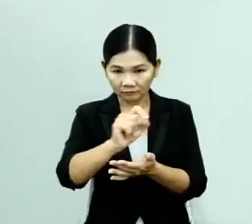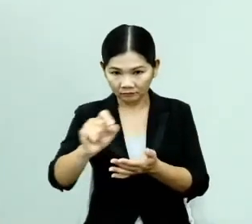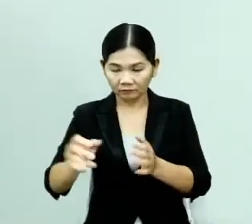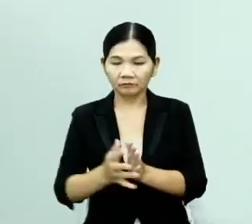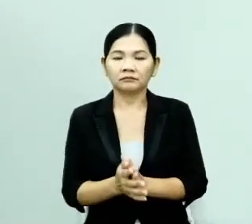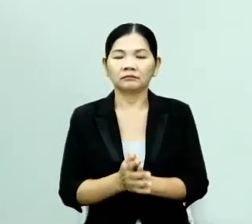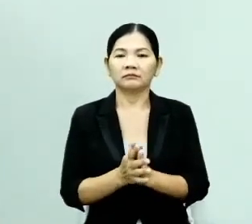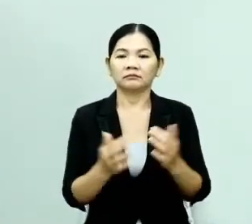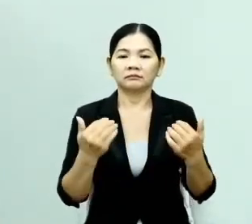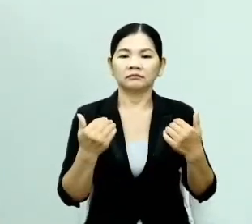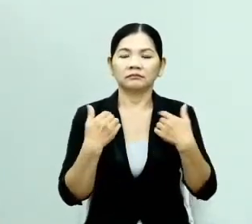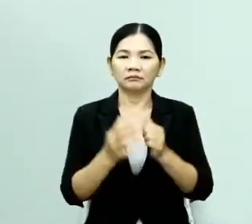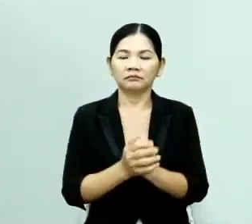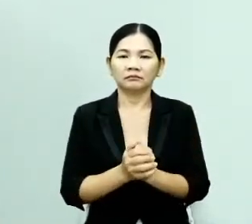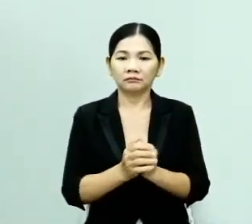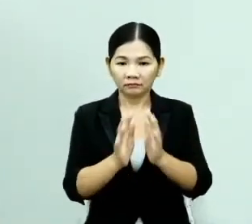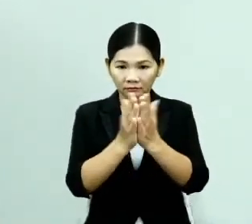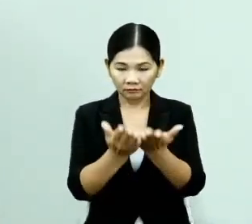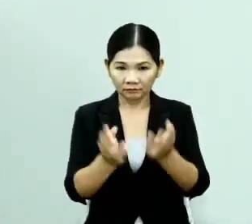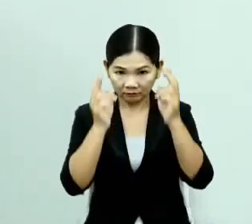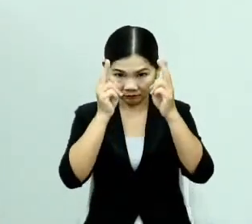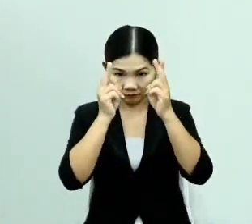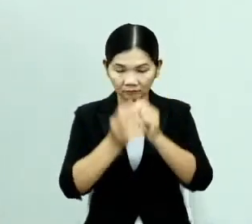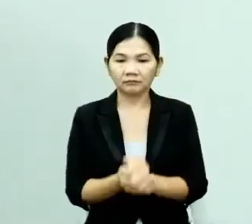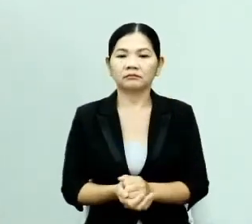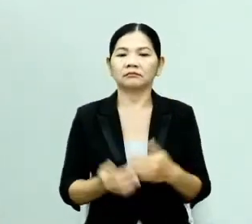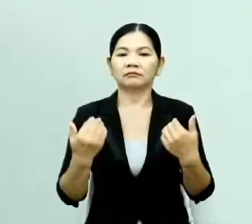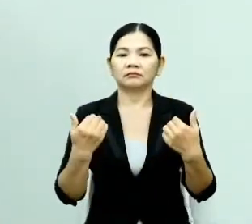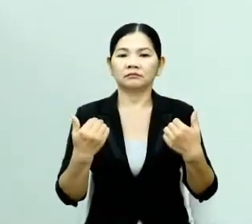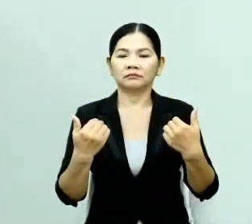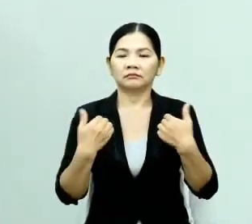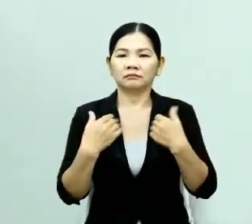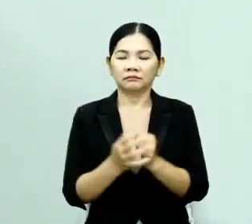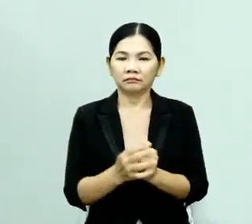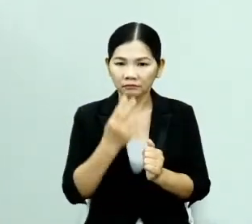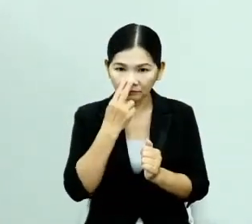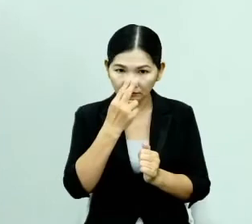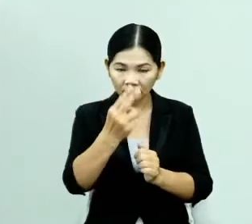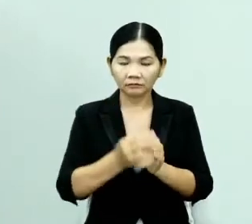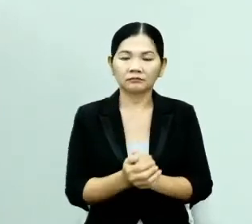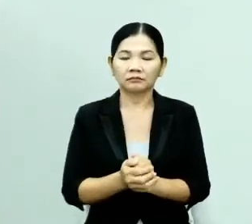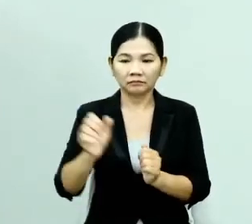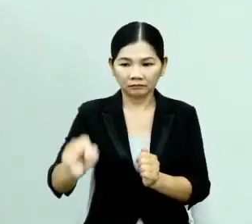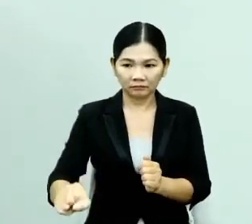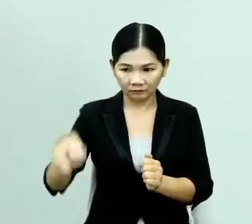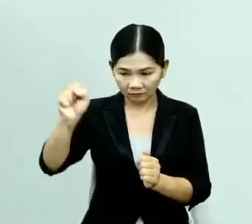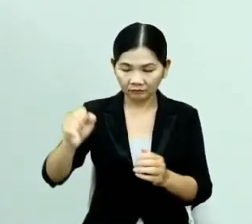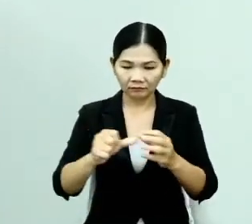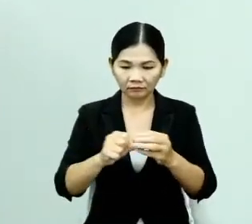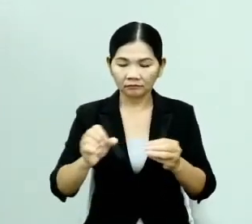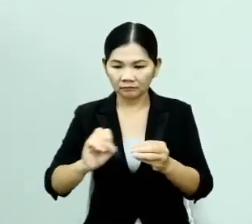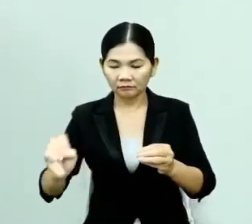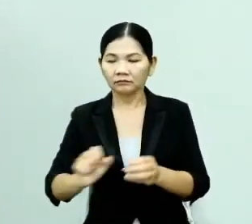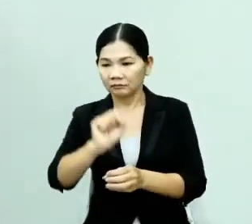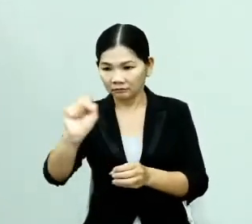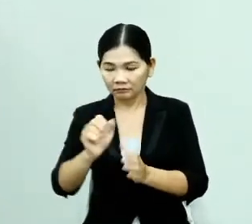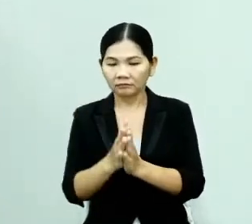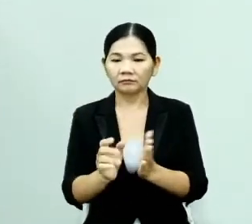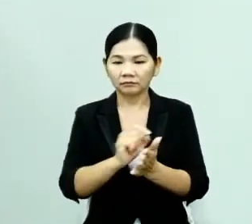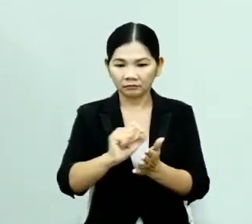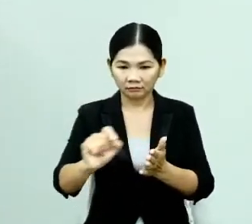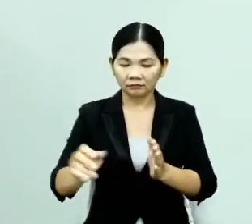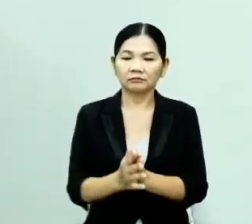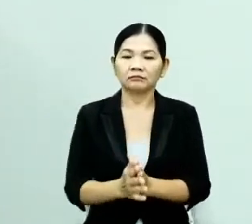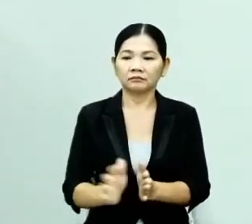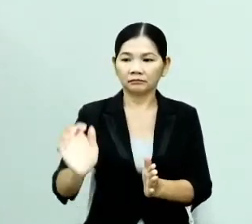សនៅលើចាសិក្ខាសិក្សាគោរបស់យើងឥឡូវកូនកូនត្រៀមក្តារឈ្នួន first decor កែបលបដើម្បីសរសេរអ